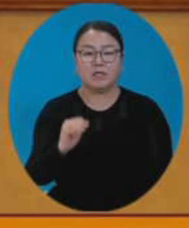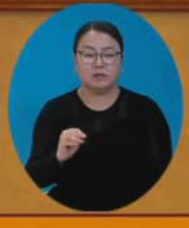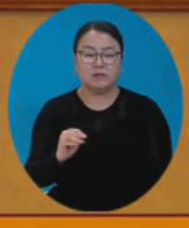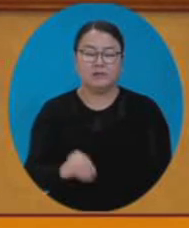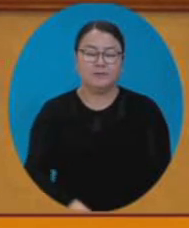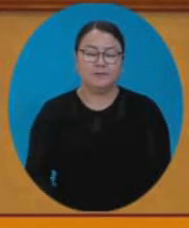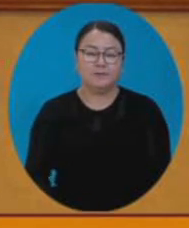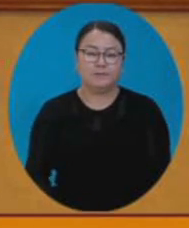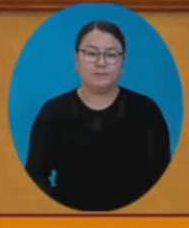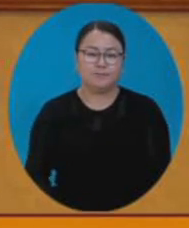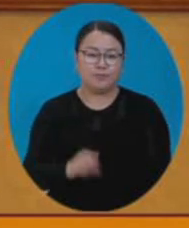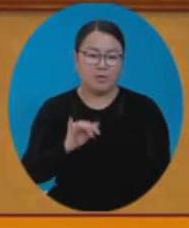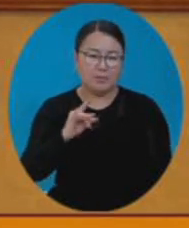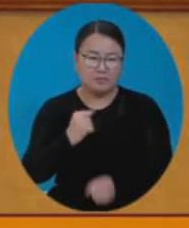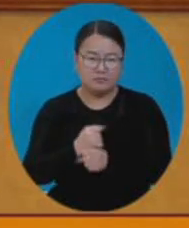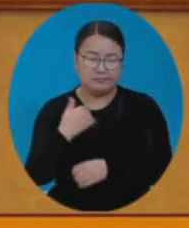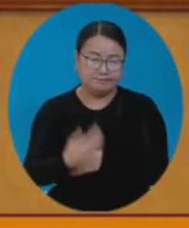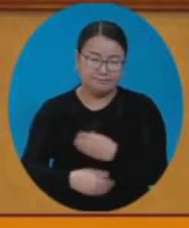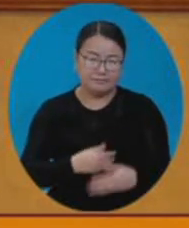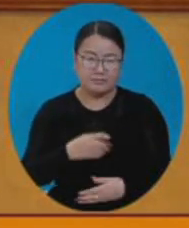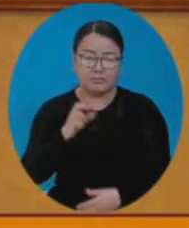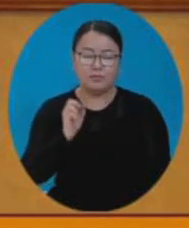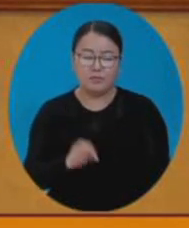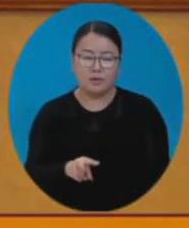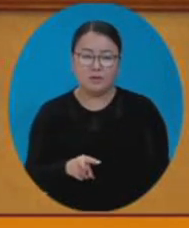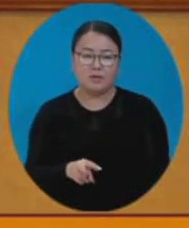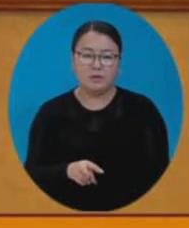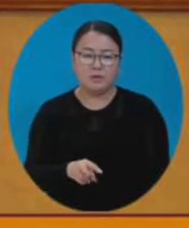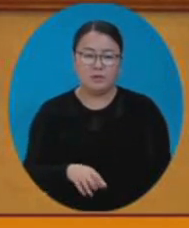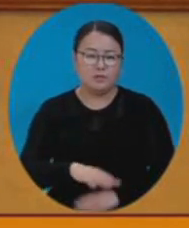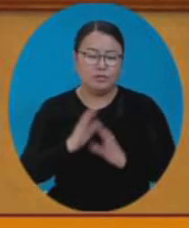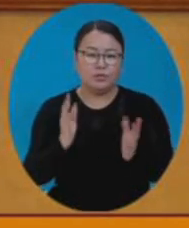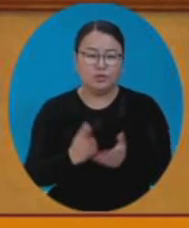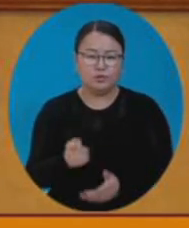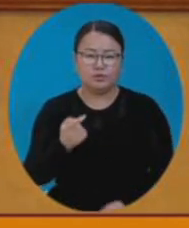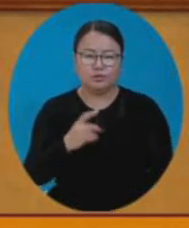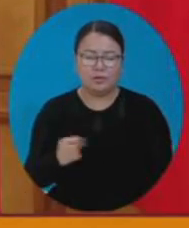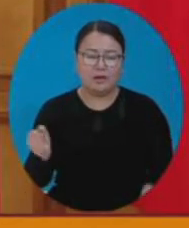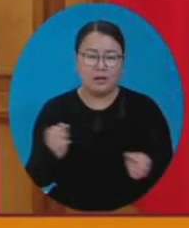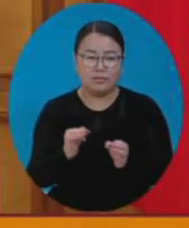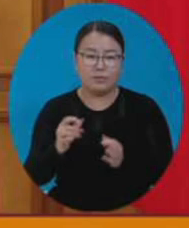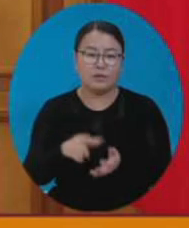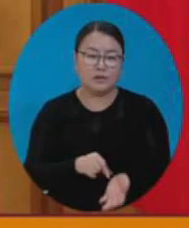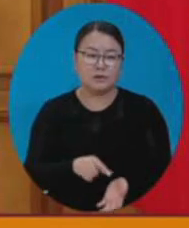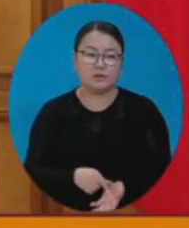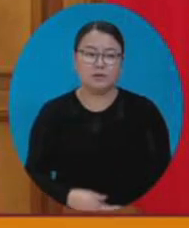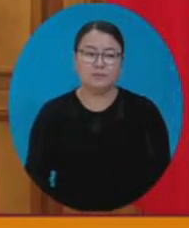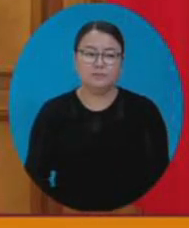бирж үйл ажиллагаа явагдсанаар бол одоо энэ бүх зүйлүүд алга болох ёстой.